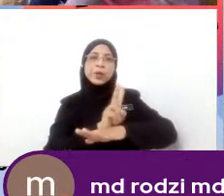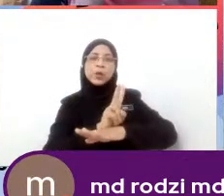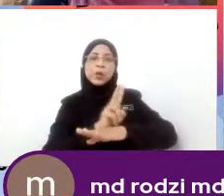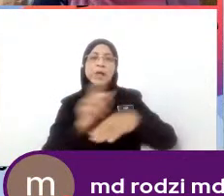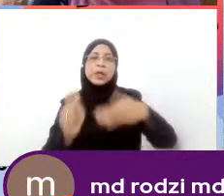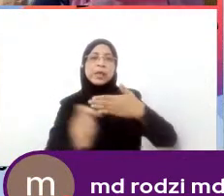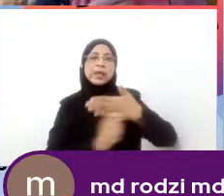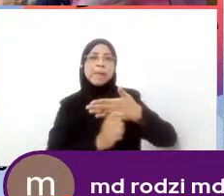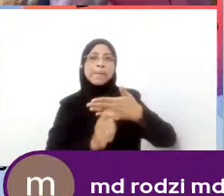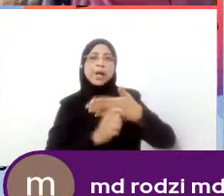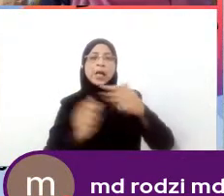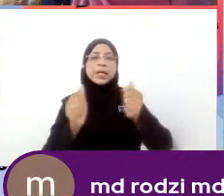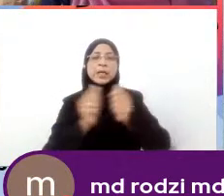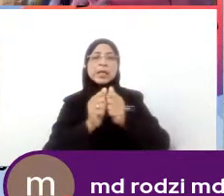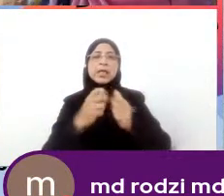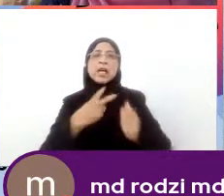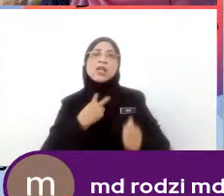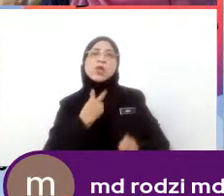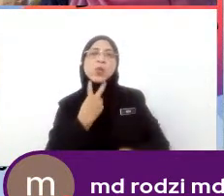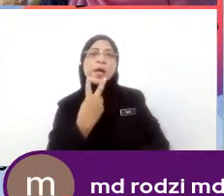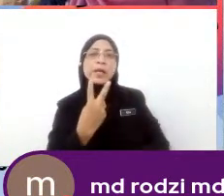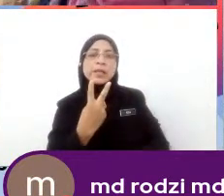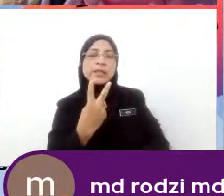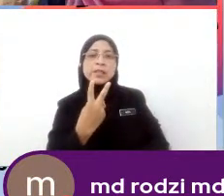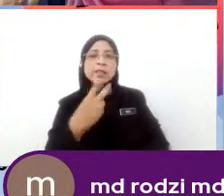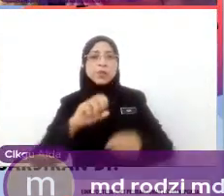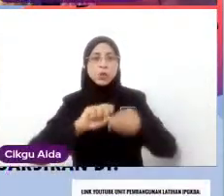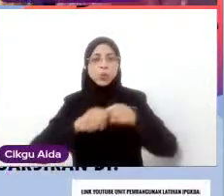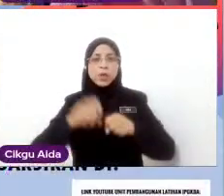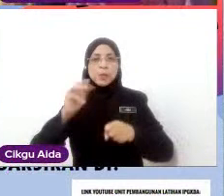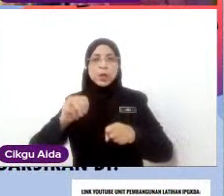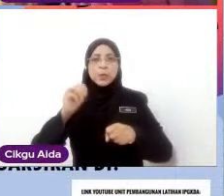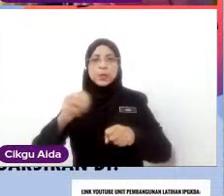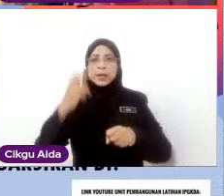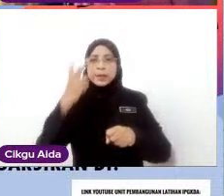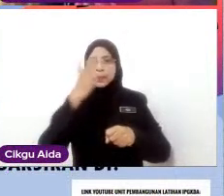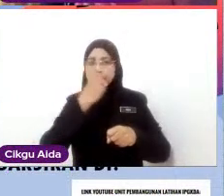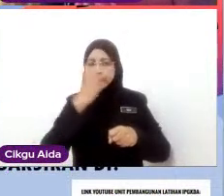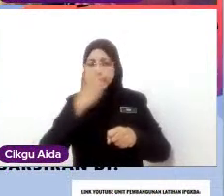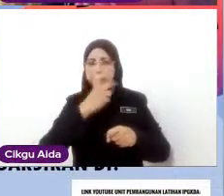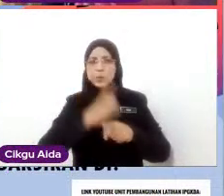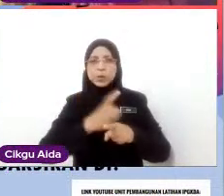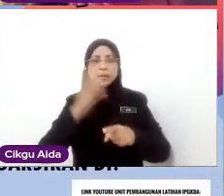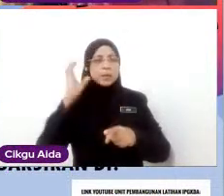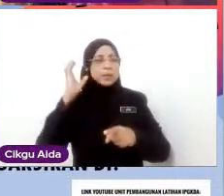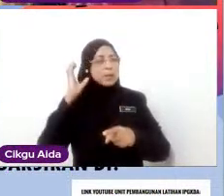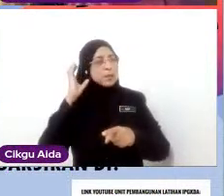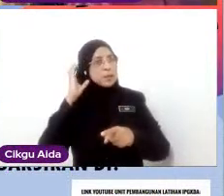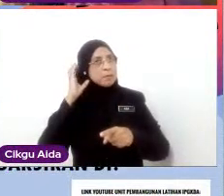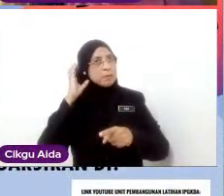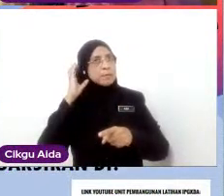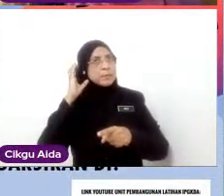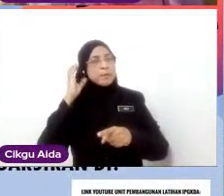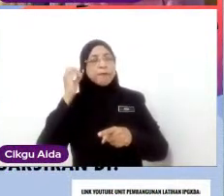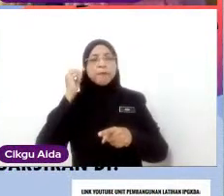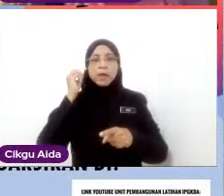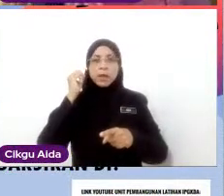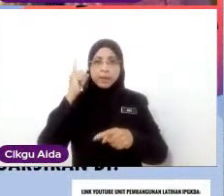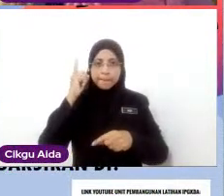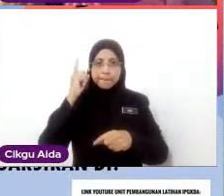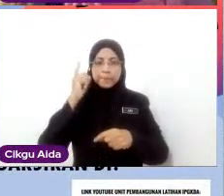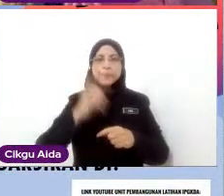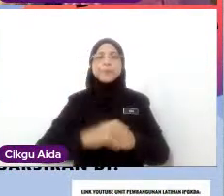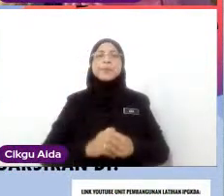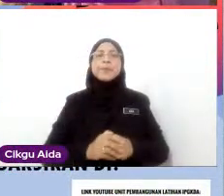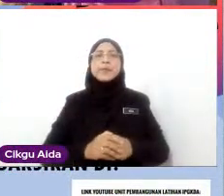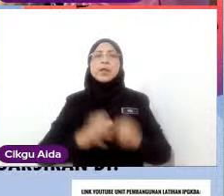tambahkan suara untuk terangkan supaya murid-murid yang totally blind boleh dengar dengan baik. Okey, kemudian ni contoh koleksi